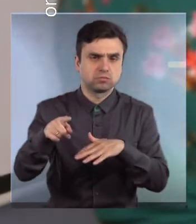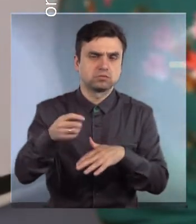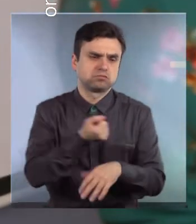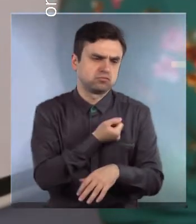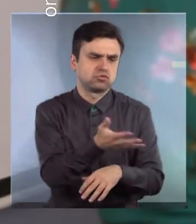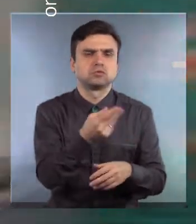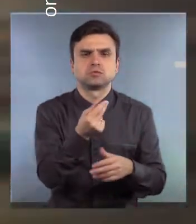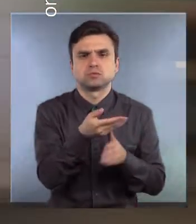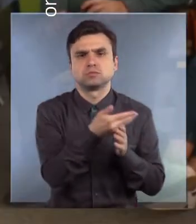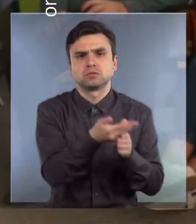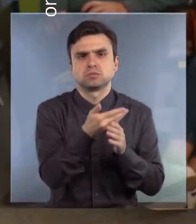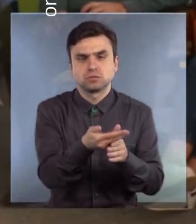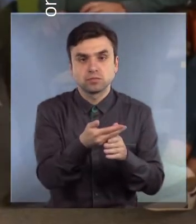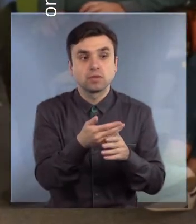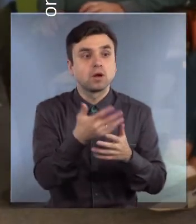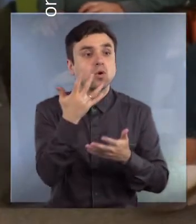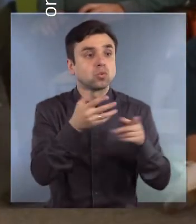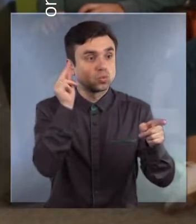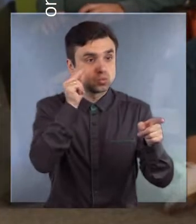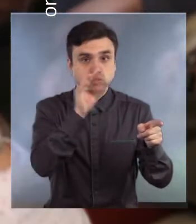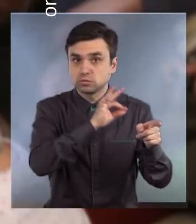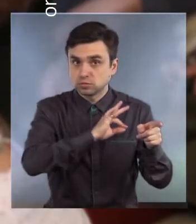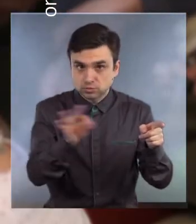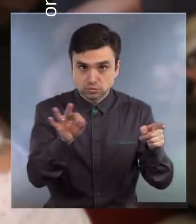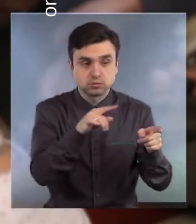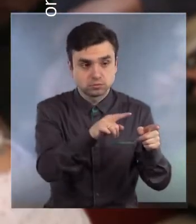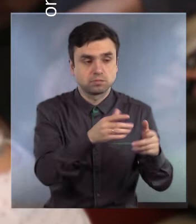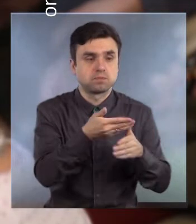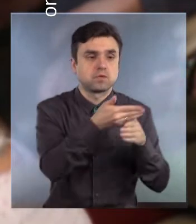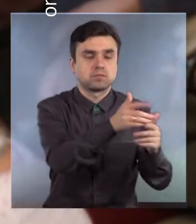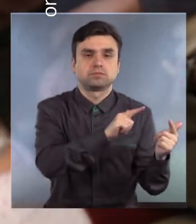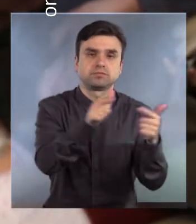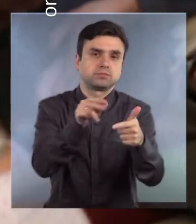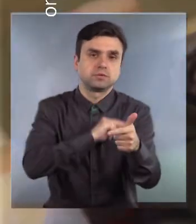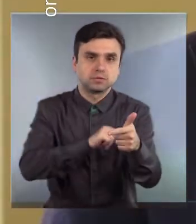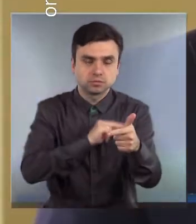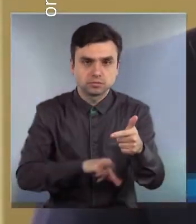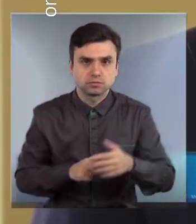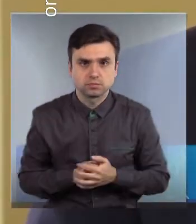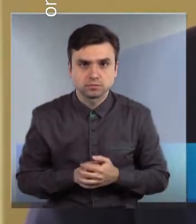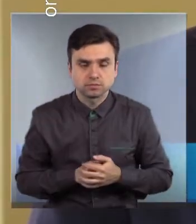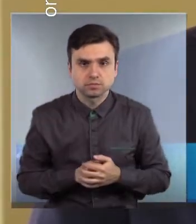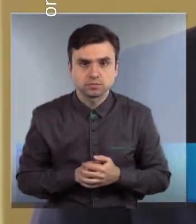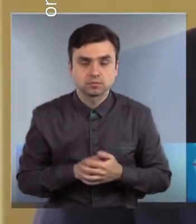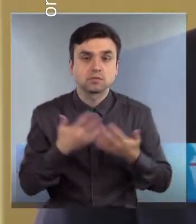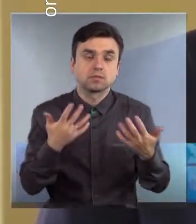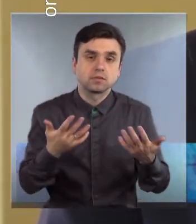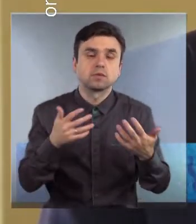Code Club це чудовий соціальний вклад у розвиток освіти в Україні, а також можливість залучити нові кадри. Для нас дуже